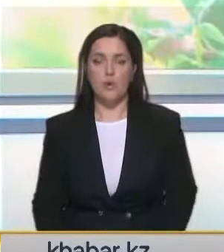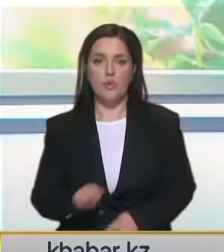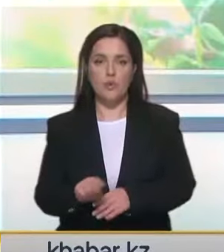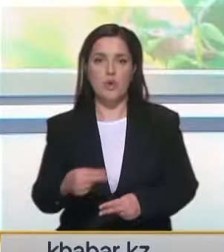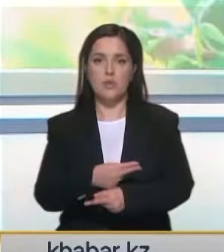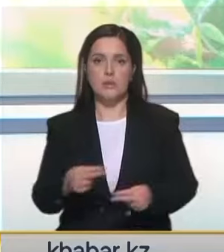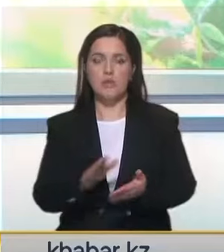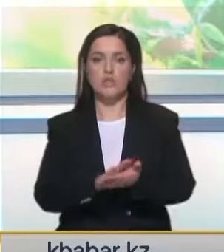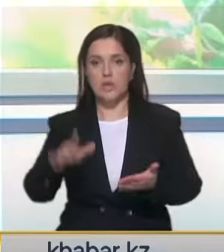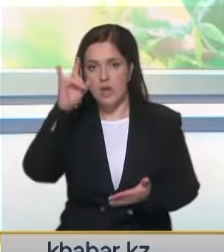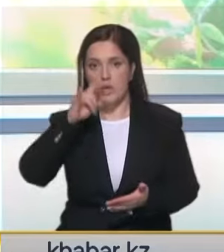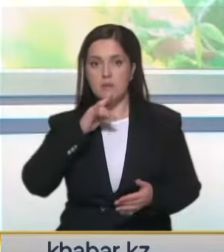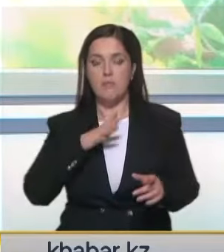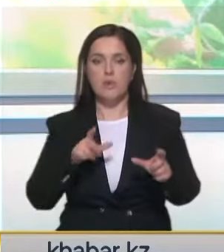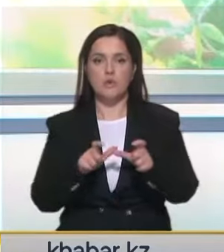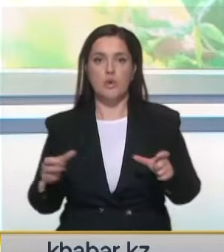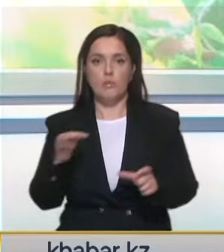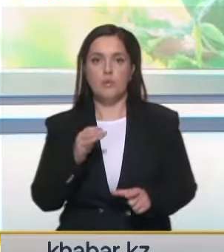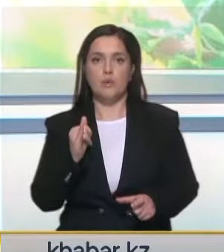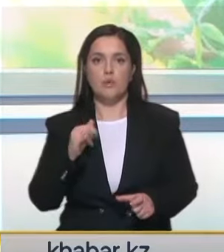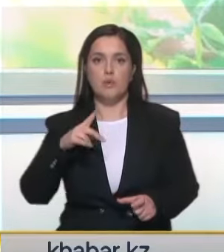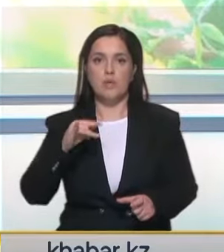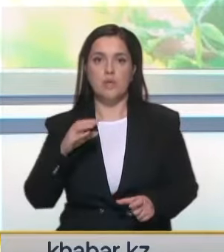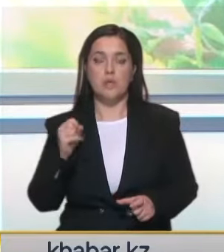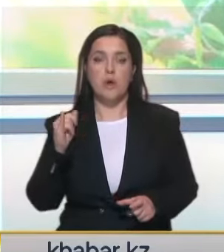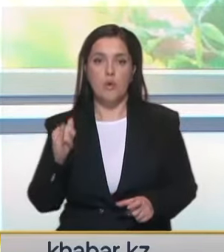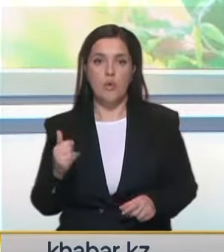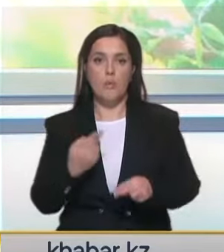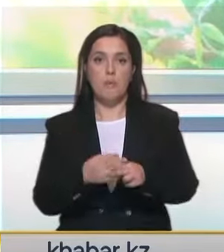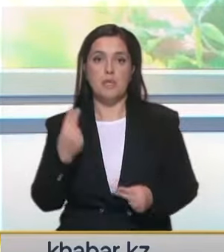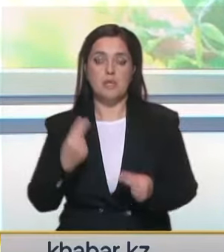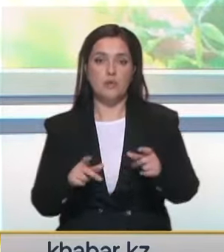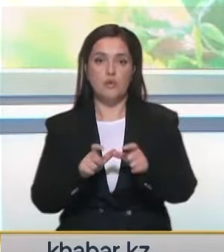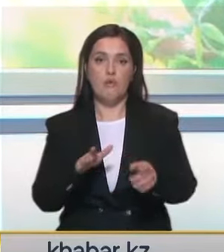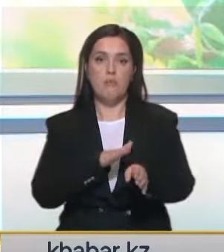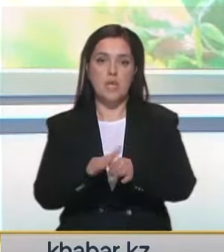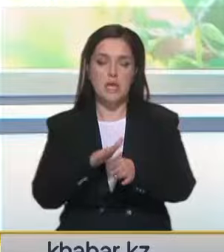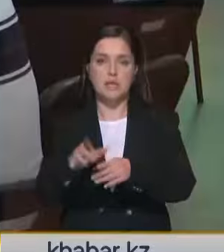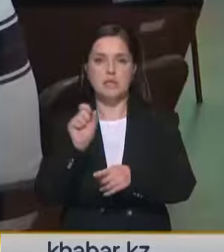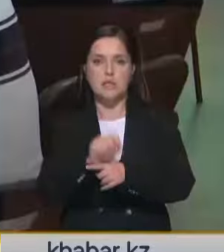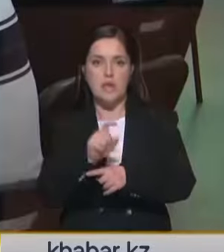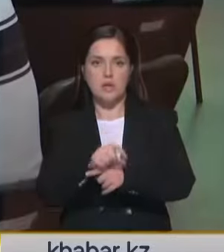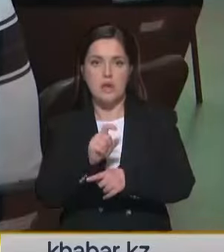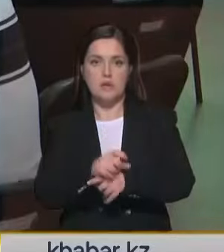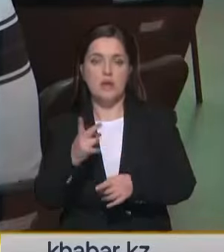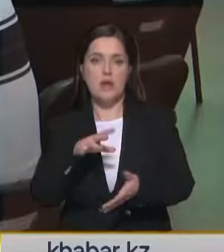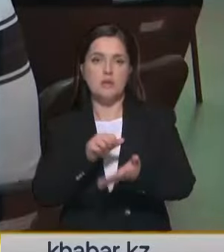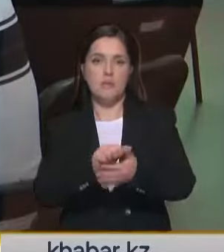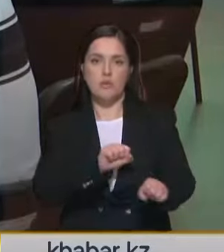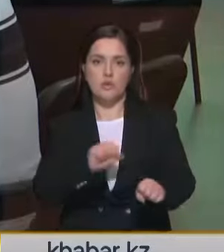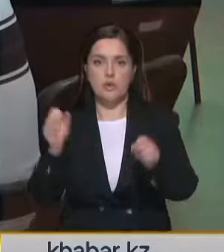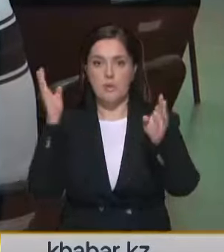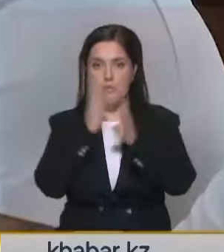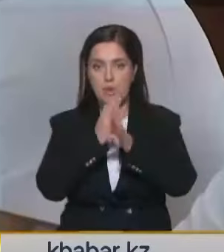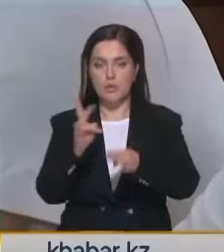Открытые уроки на тему «Таза Казахстан» прошли в школах области Улытау. В ходе квест-игры школьники выполняли различные задания, как заниматься охраной